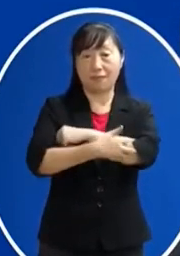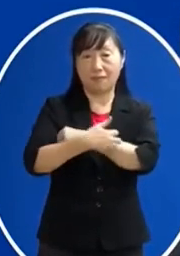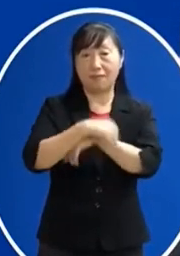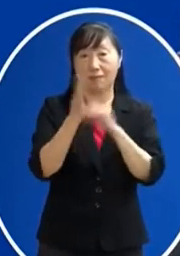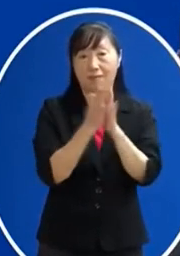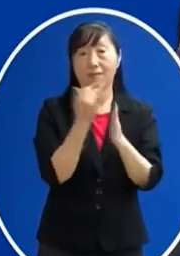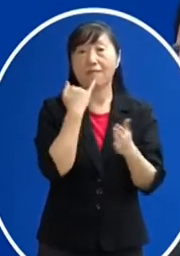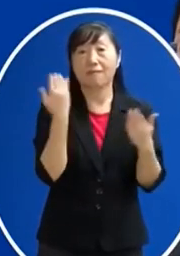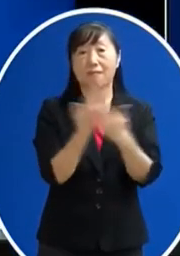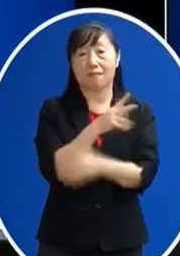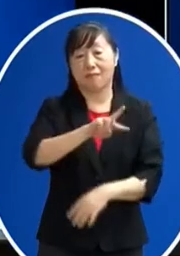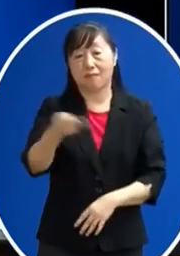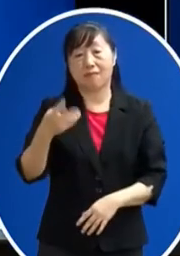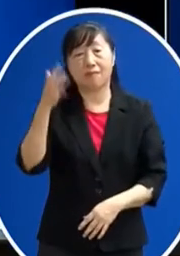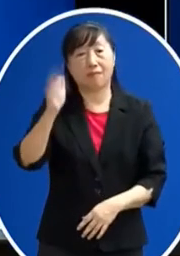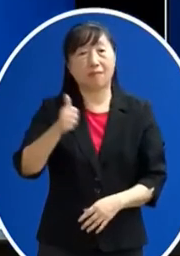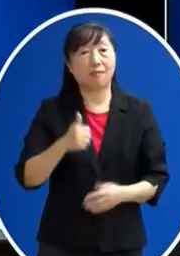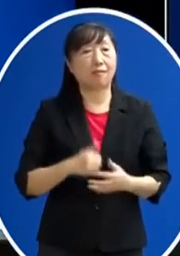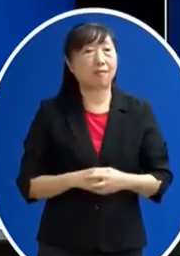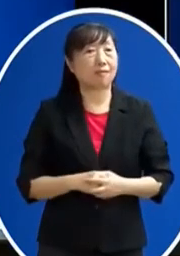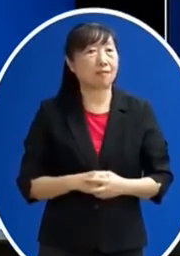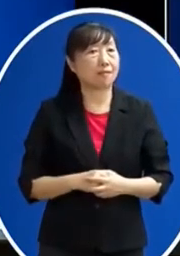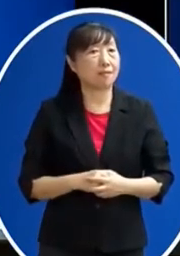换雇主。